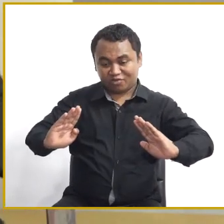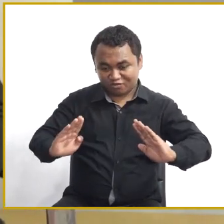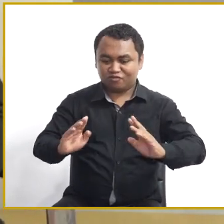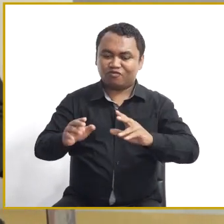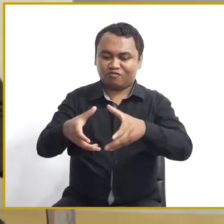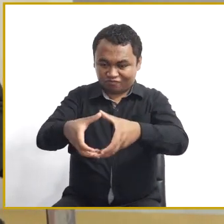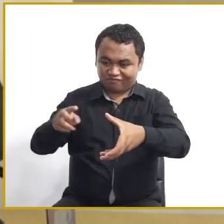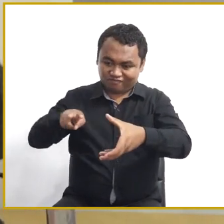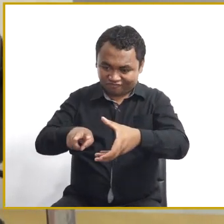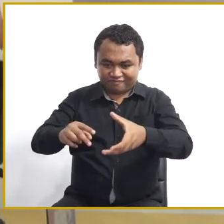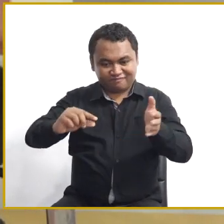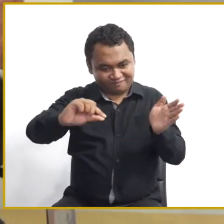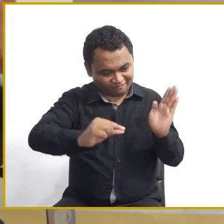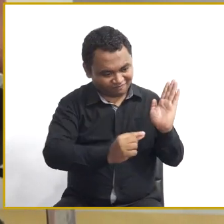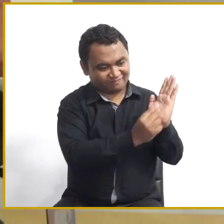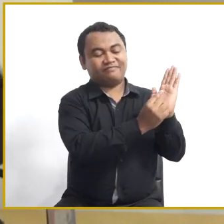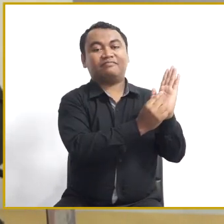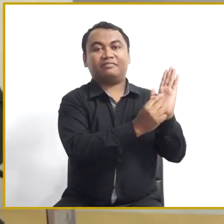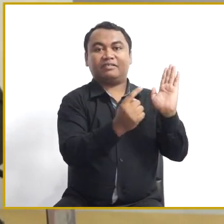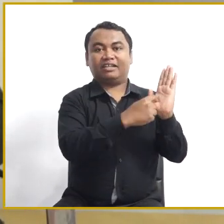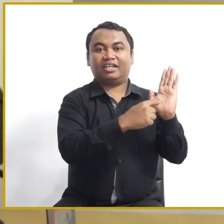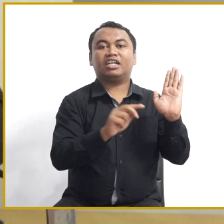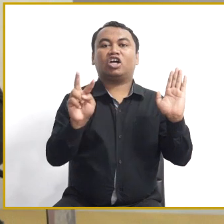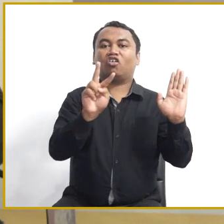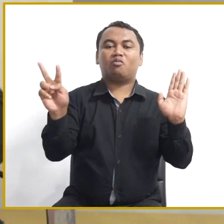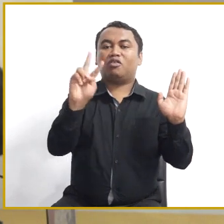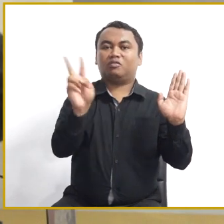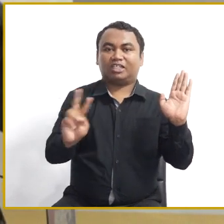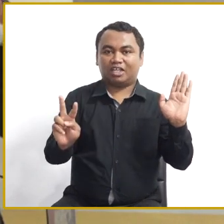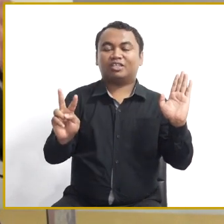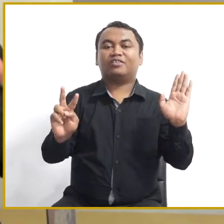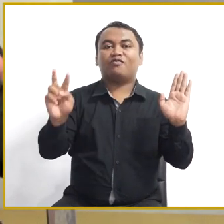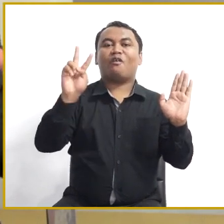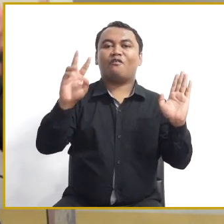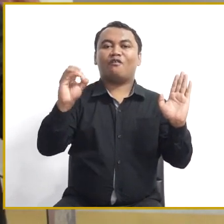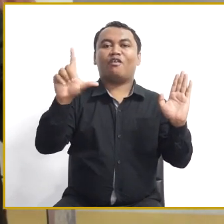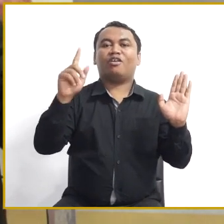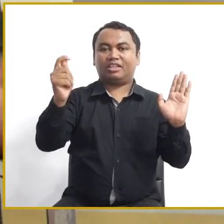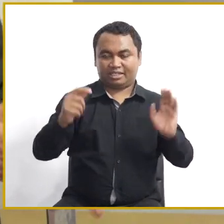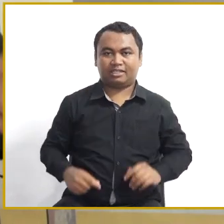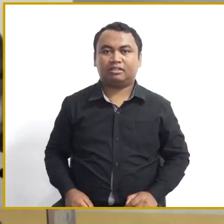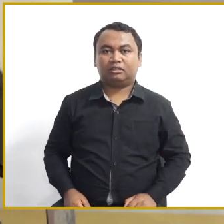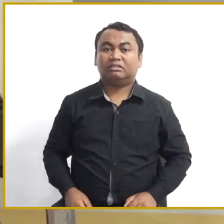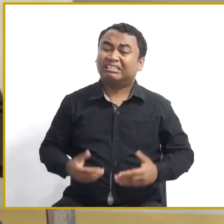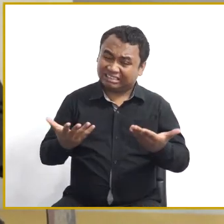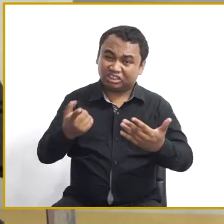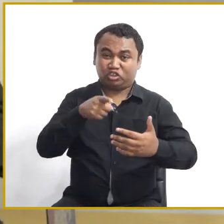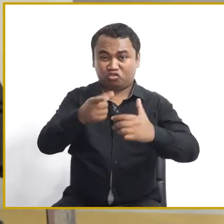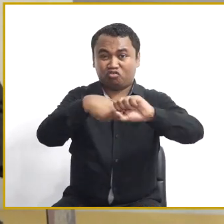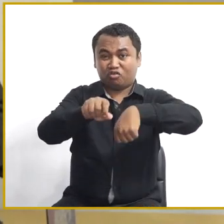miditra zany hoe 35 000 volta zany Abraham Razafy arina atrany amin'ny 5 volta